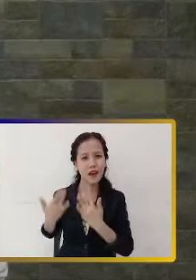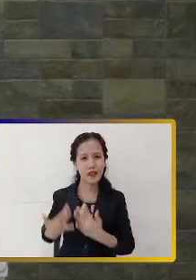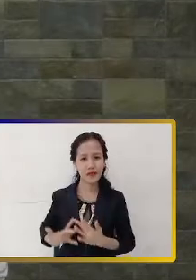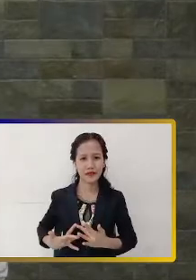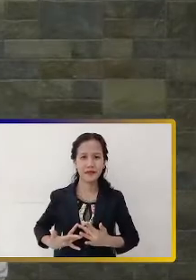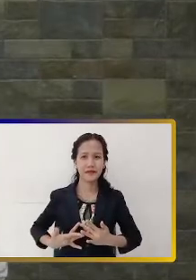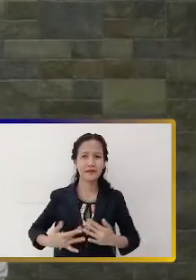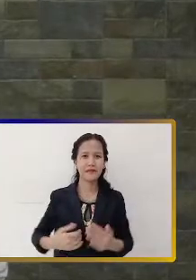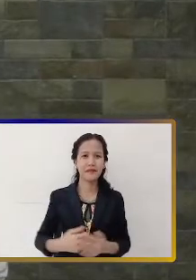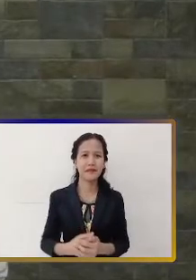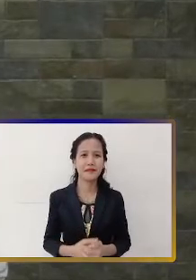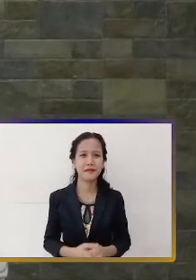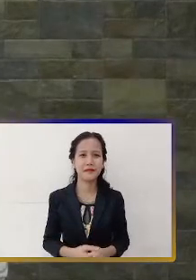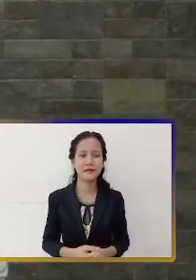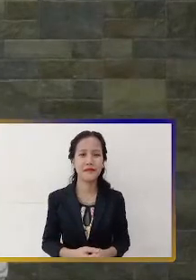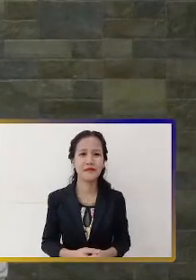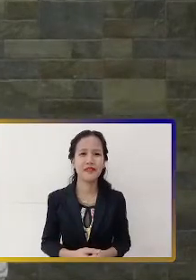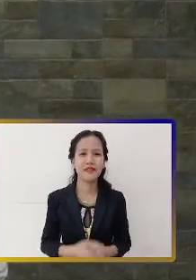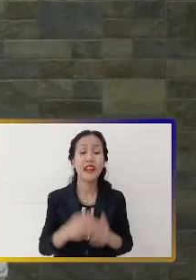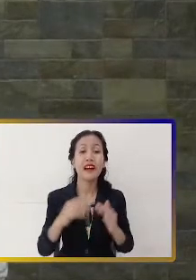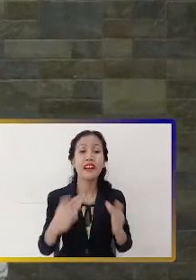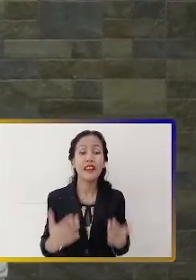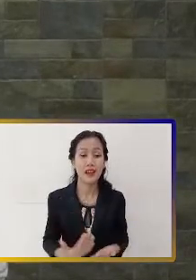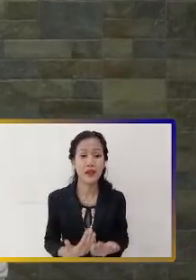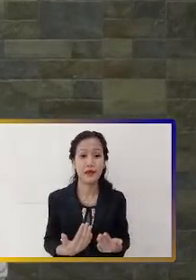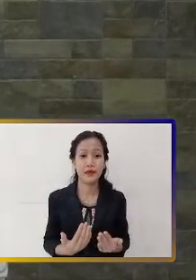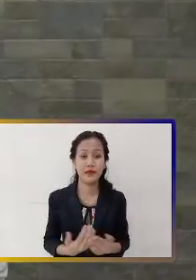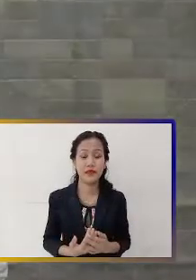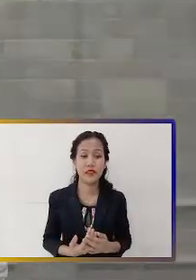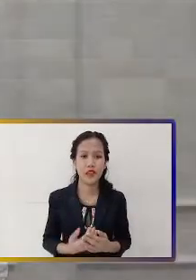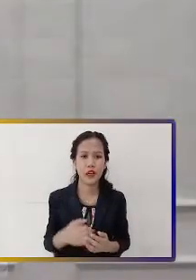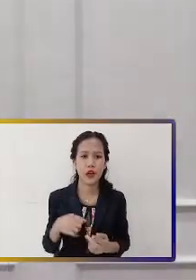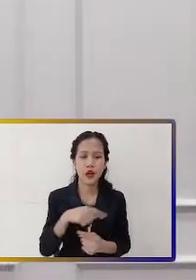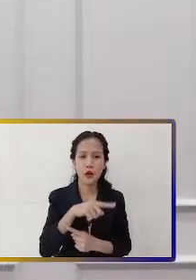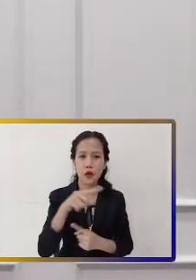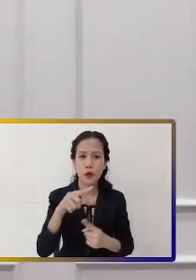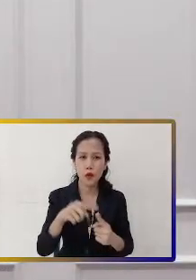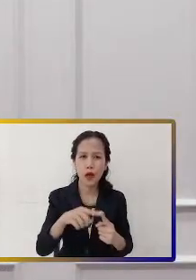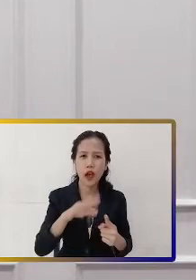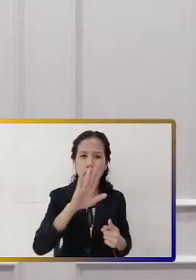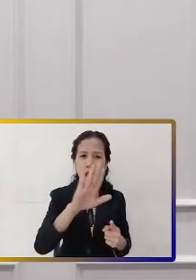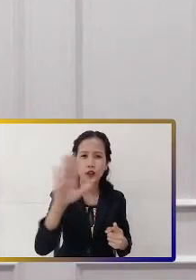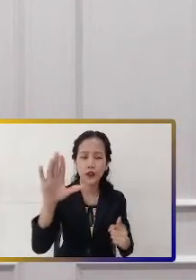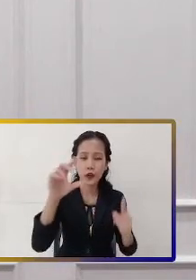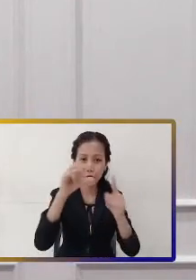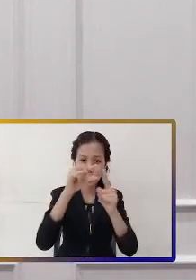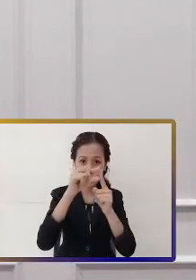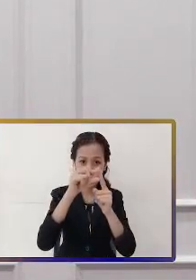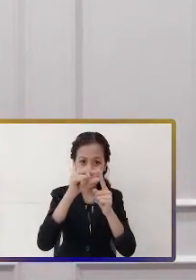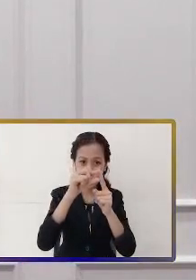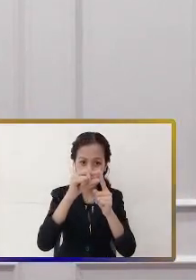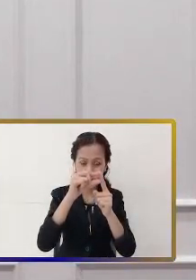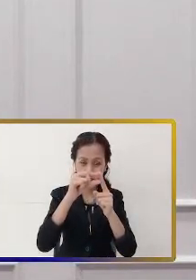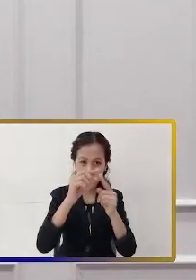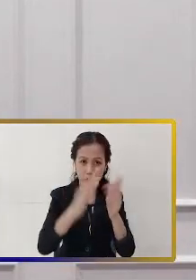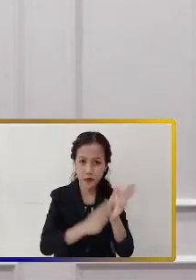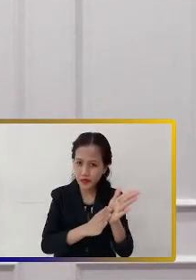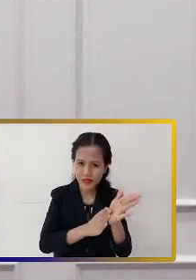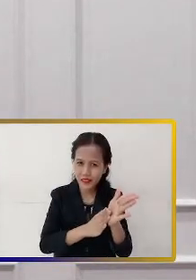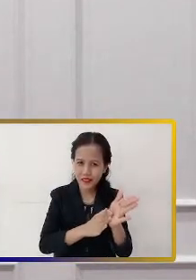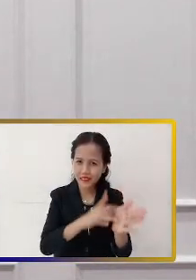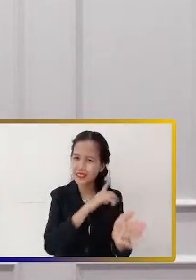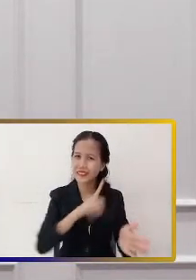You see? Here's what I'm saying. When your words please the Lord, He will give